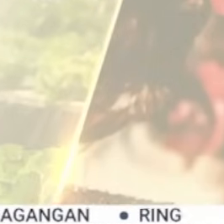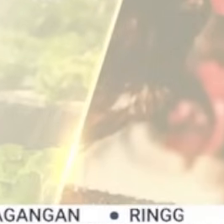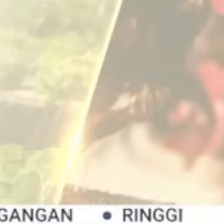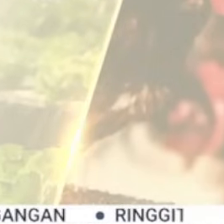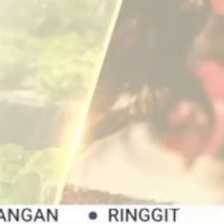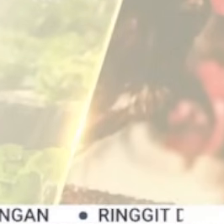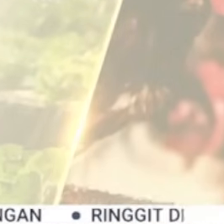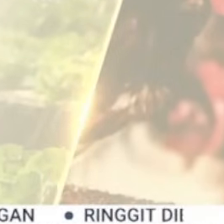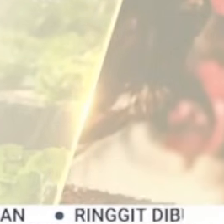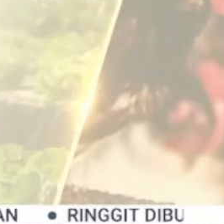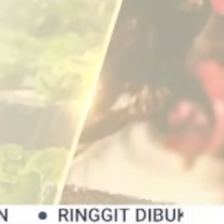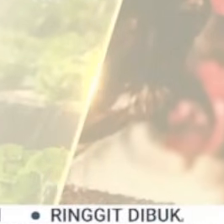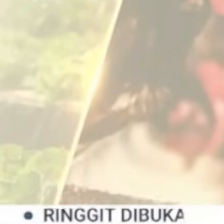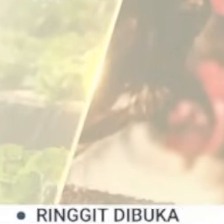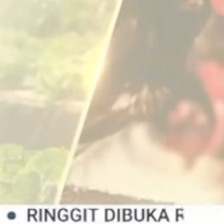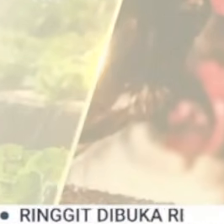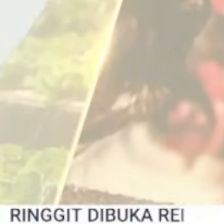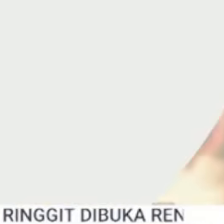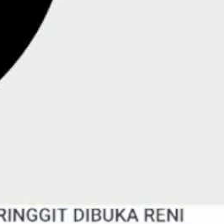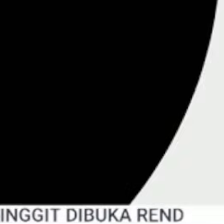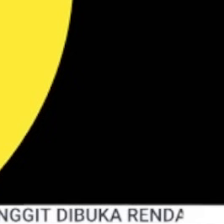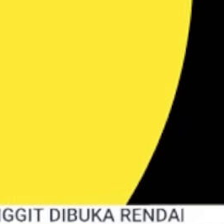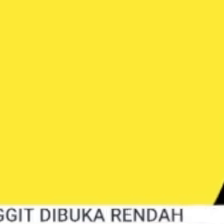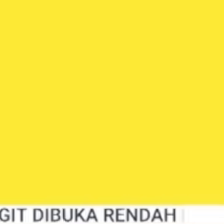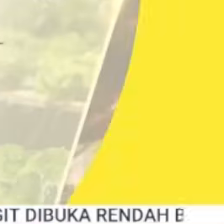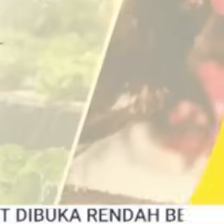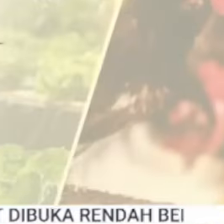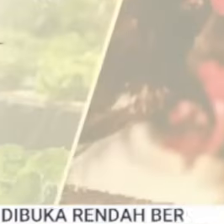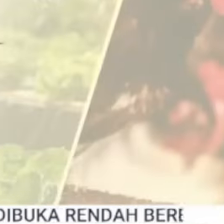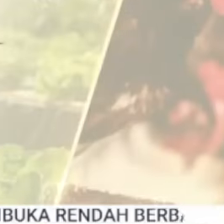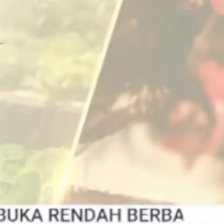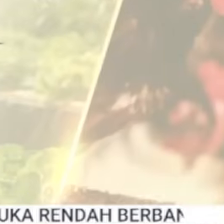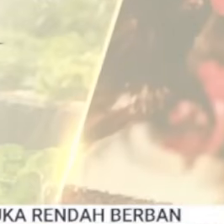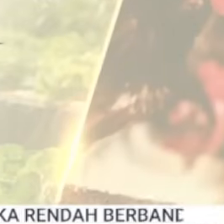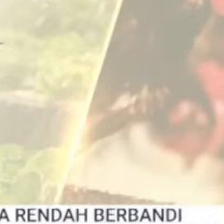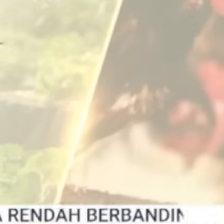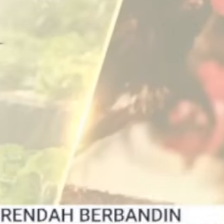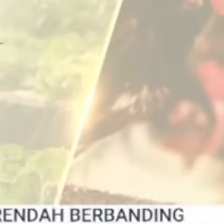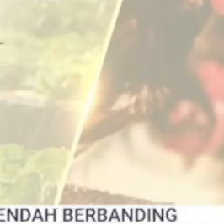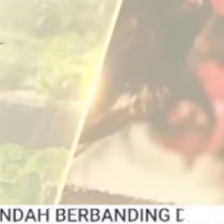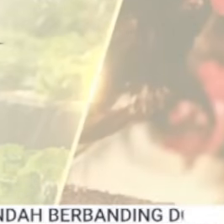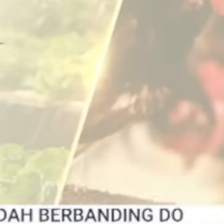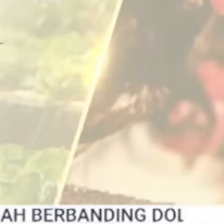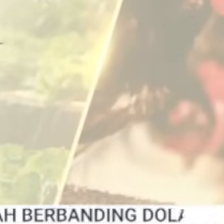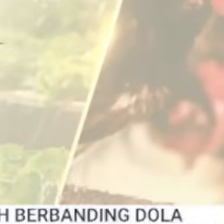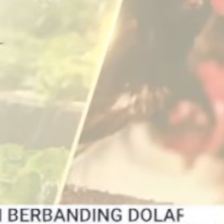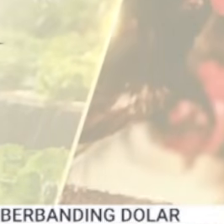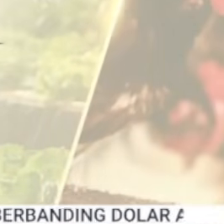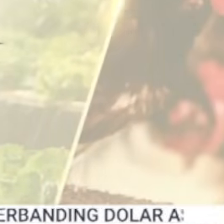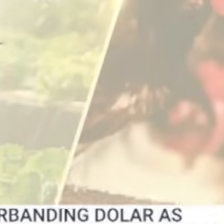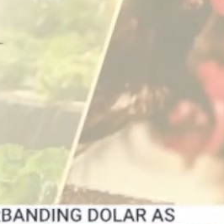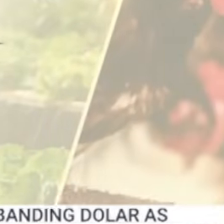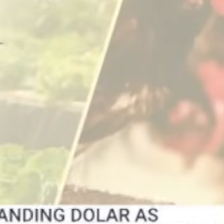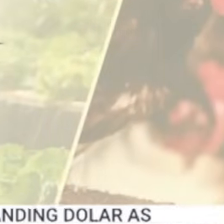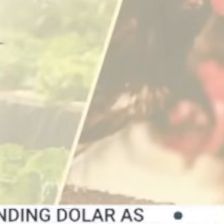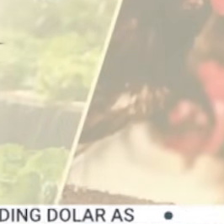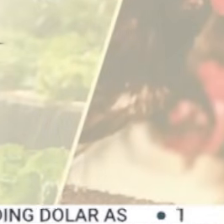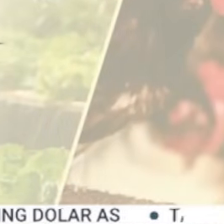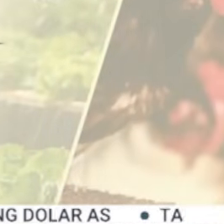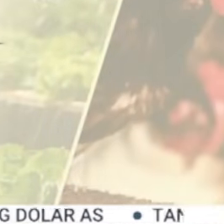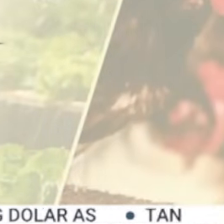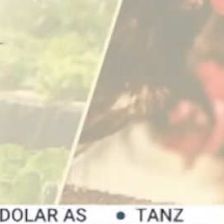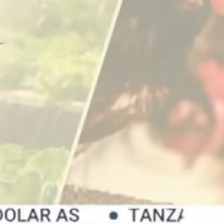bersama perdana menteri yang amat berhormat Datuk Seri Anwar Ibrahim saksikan siaran langsung perasmiannya pada